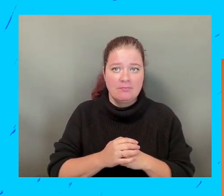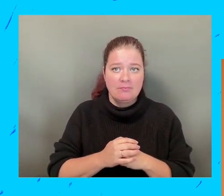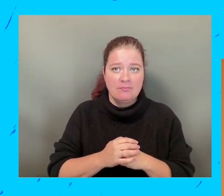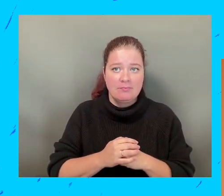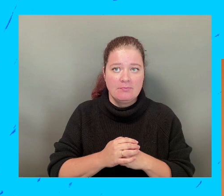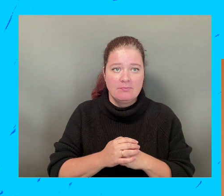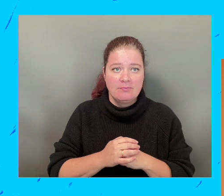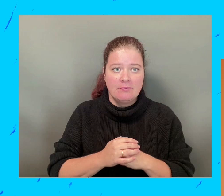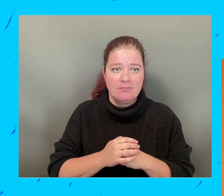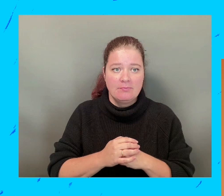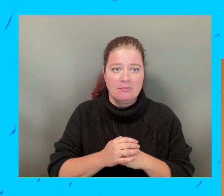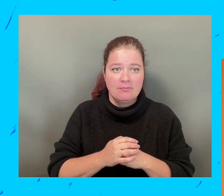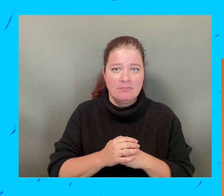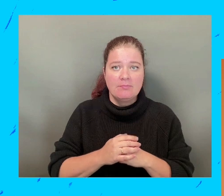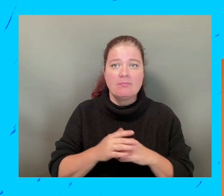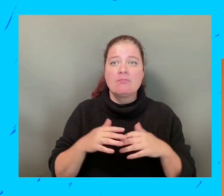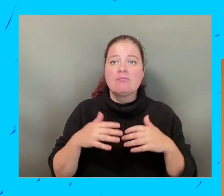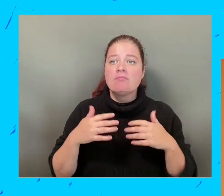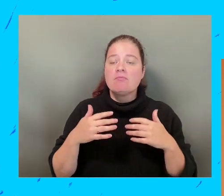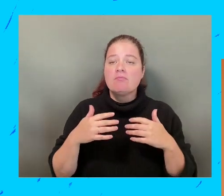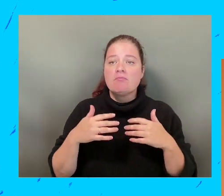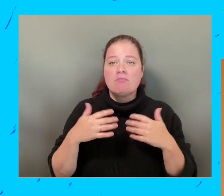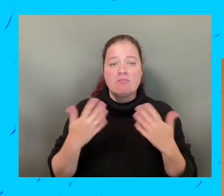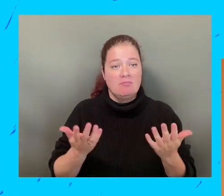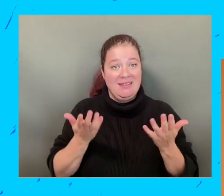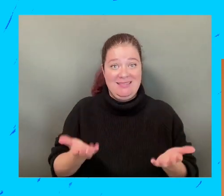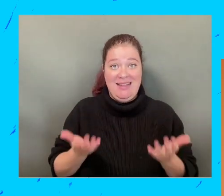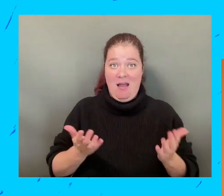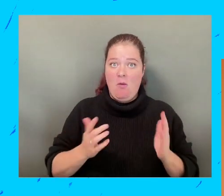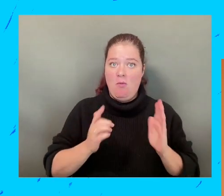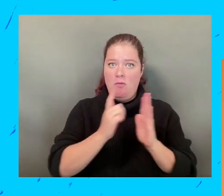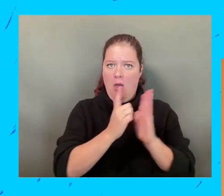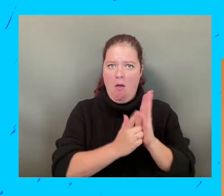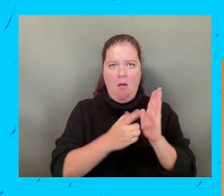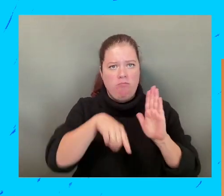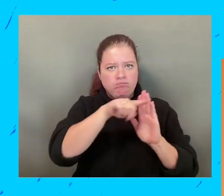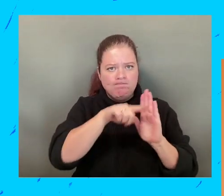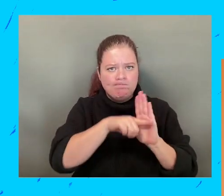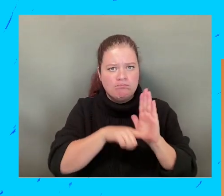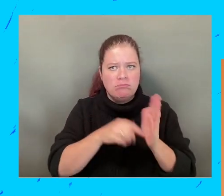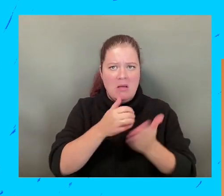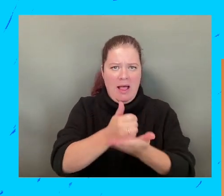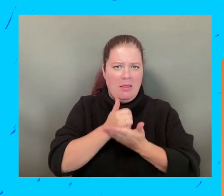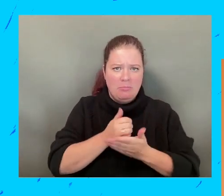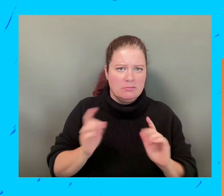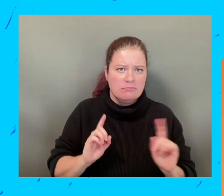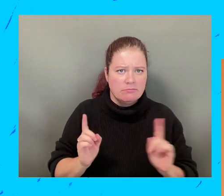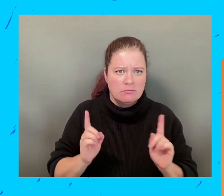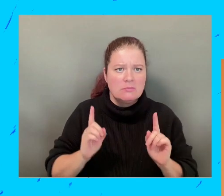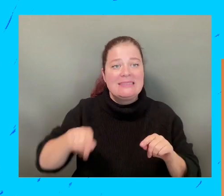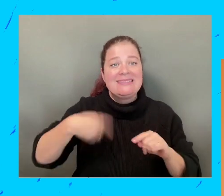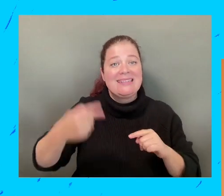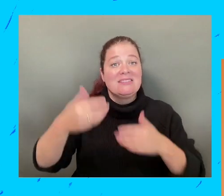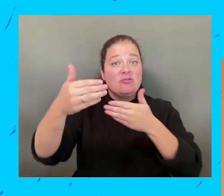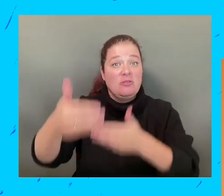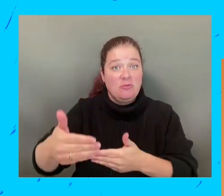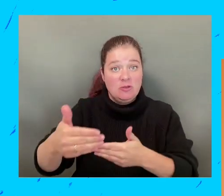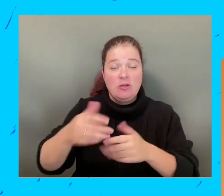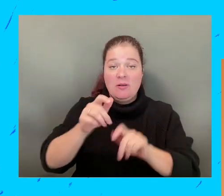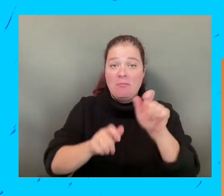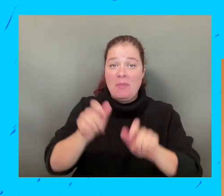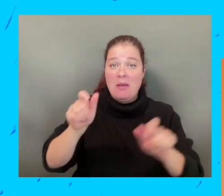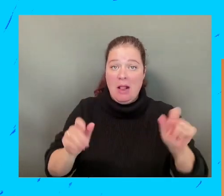peuvent pas. Les personnes âgées ne nous font pas les informations. Et donc, les